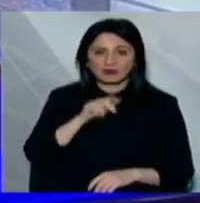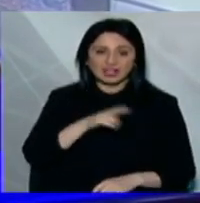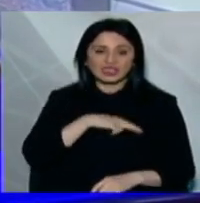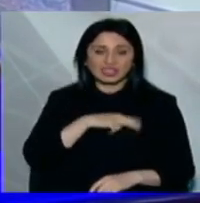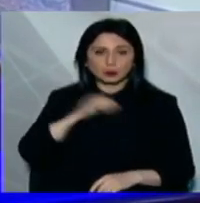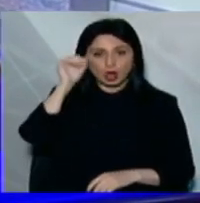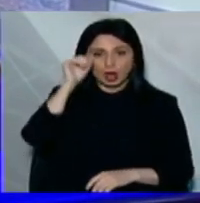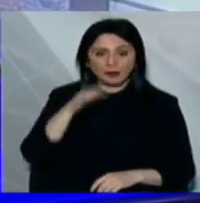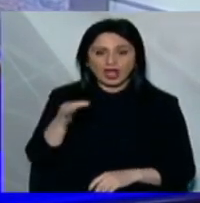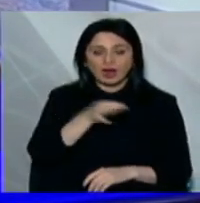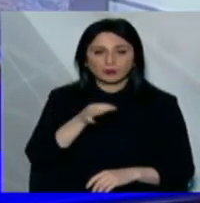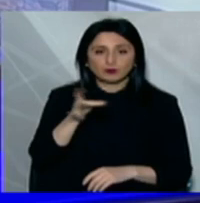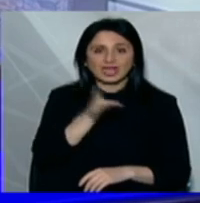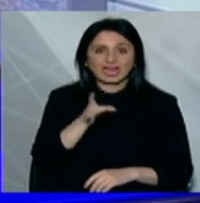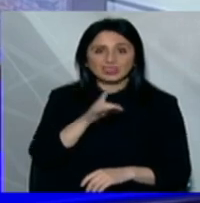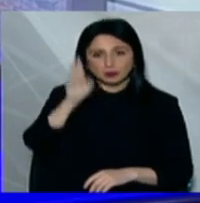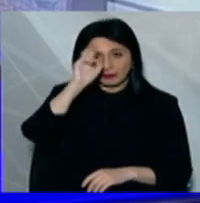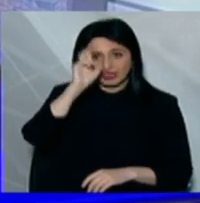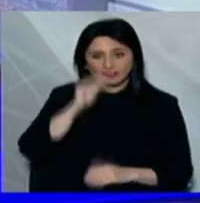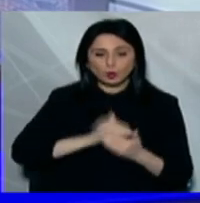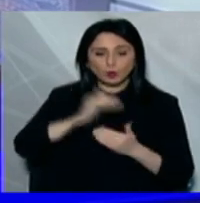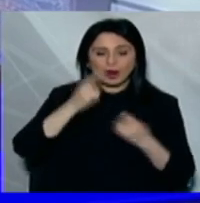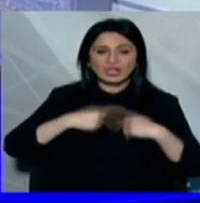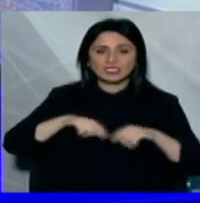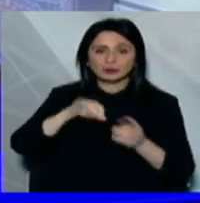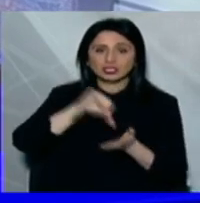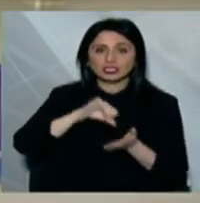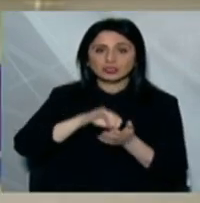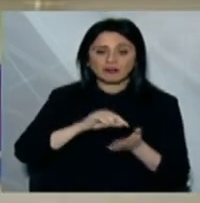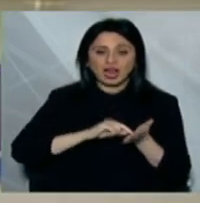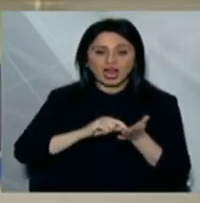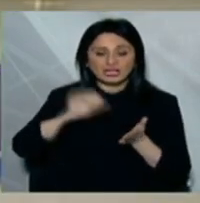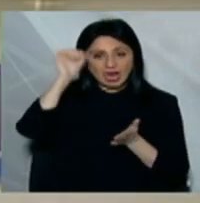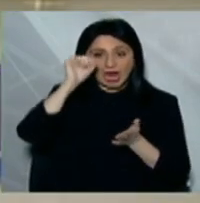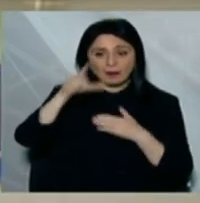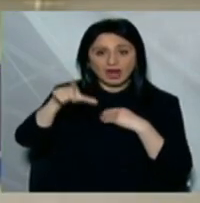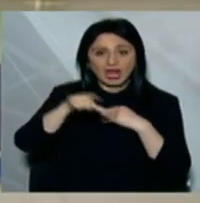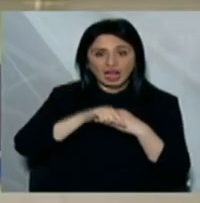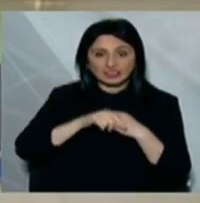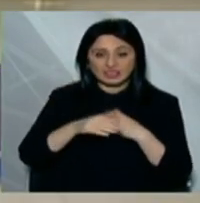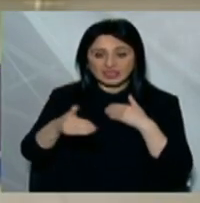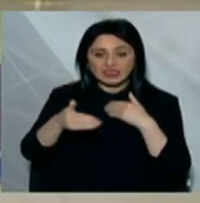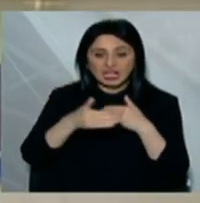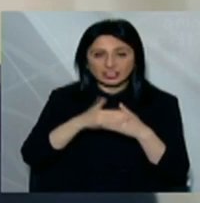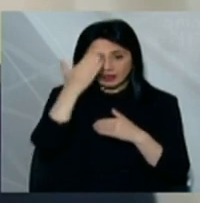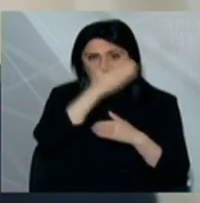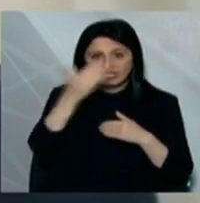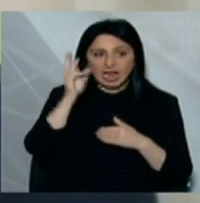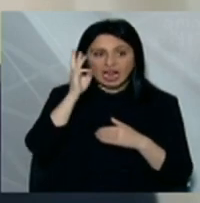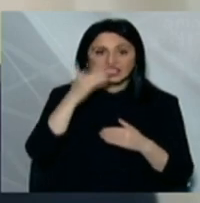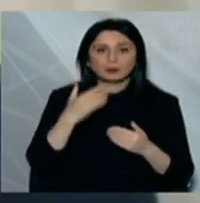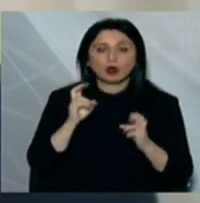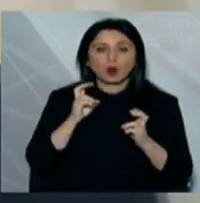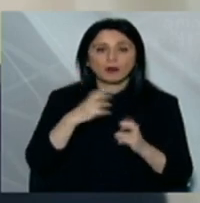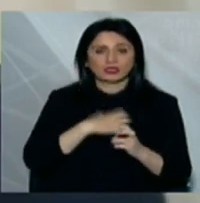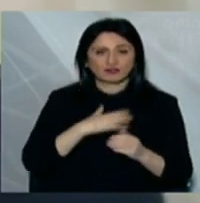დეპუტატებმა, აფხაზეთის ავტონომიური რესპუბლიკის მთავრობისა და უმაღლესი საბჭოს წარმომადგენლებმა, ხაზი აფხაზეთთან დასაახლოებლად სახალხო დიპლომატიის